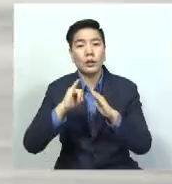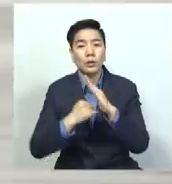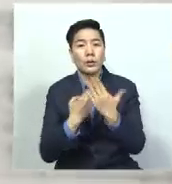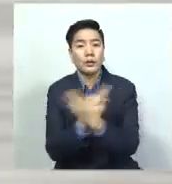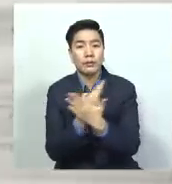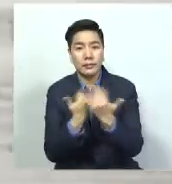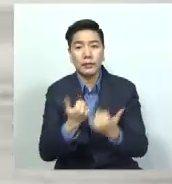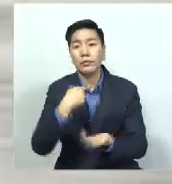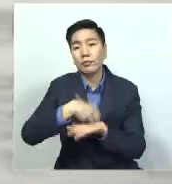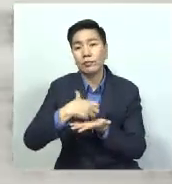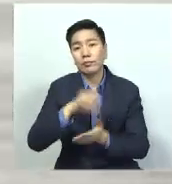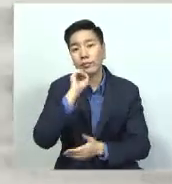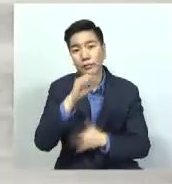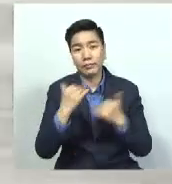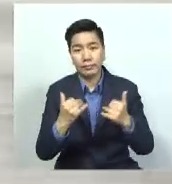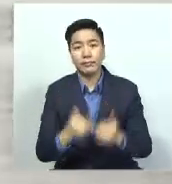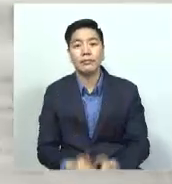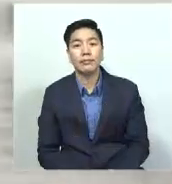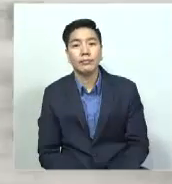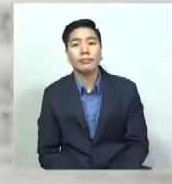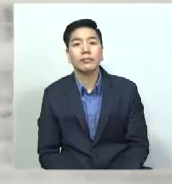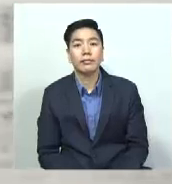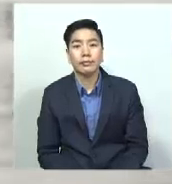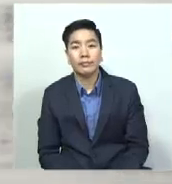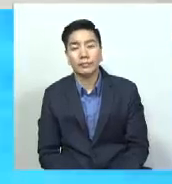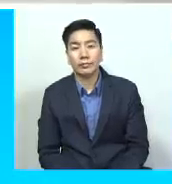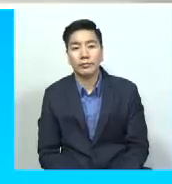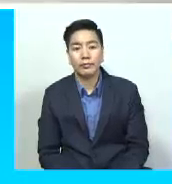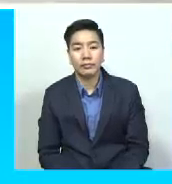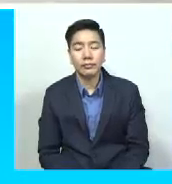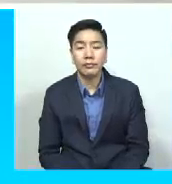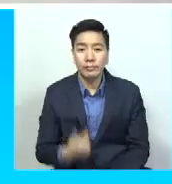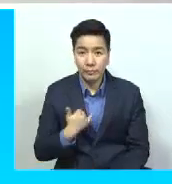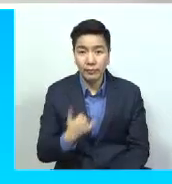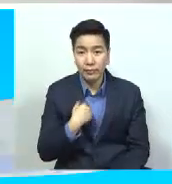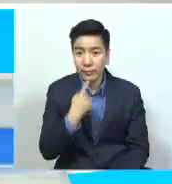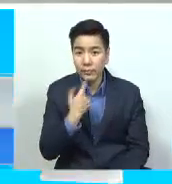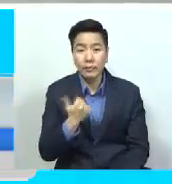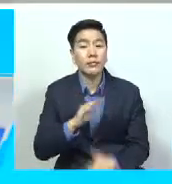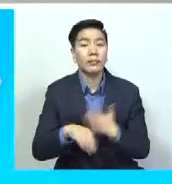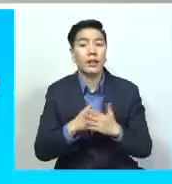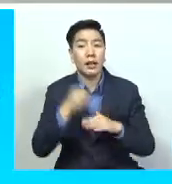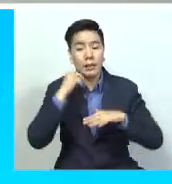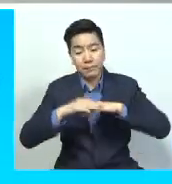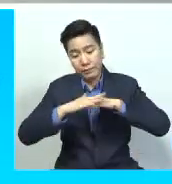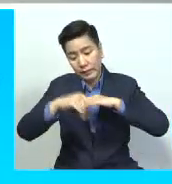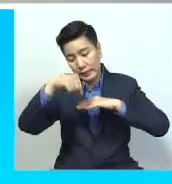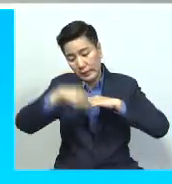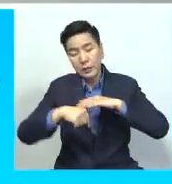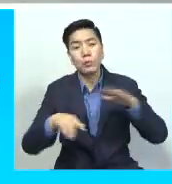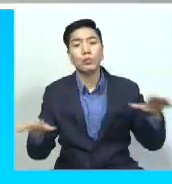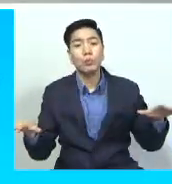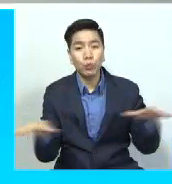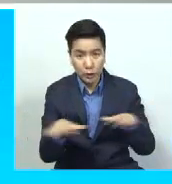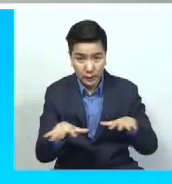ผู้ว่าราชการจังหวัดราชบุรีค่ะ ตอนนี้ยืนยันว่าทุกอย่างยังอยู่ใต้น้ำปกตินะครับอยู่ใต้น้ำปก